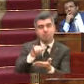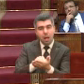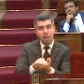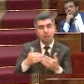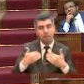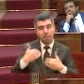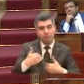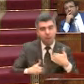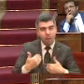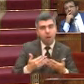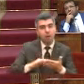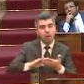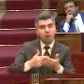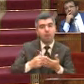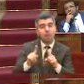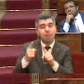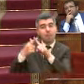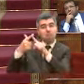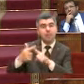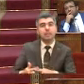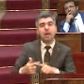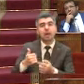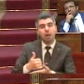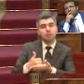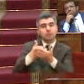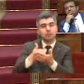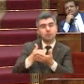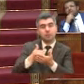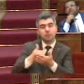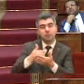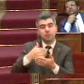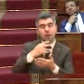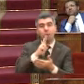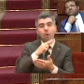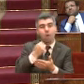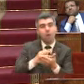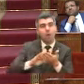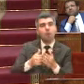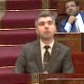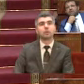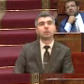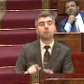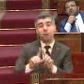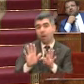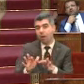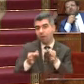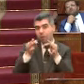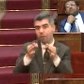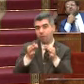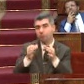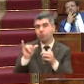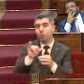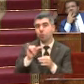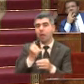ومعوقين وتكلف الملايير. ويرجع السبب إلى انعدام السلامة الطرقية بينها العامل البشري